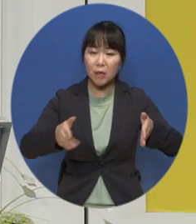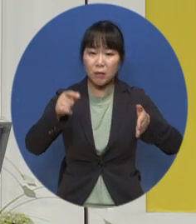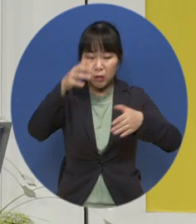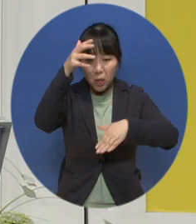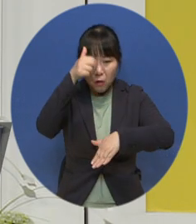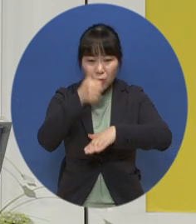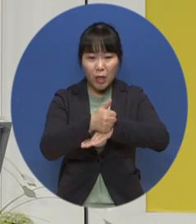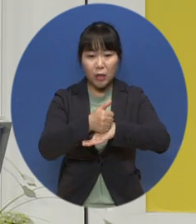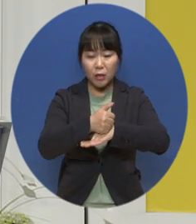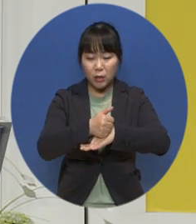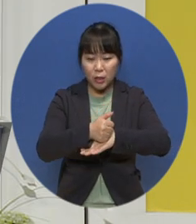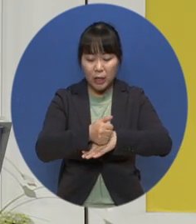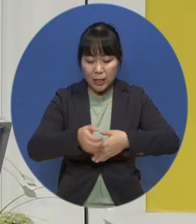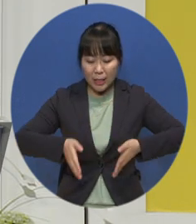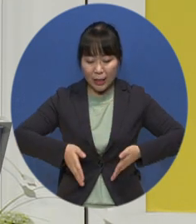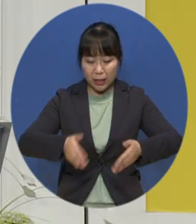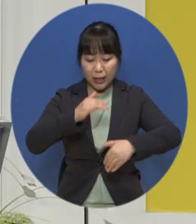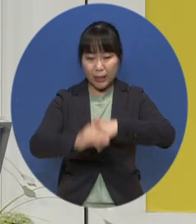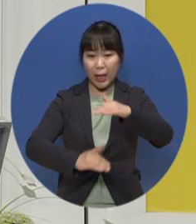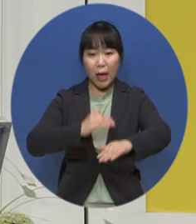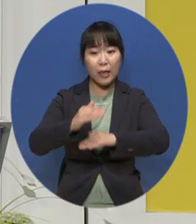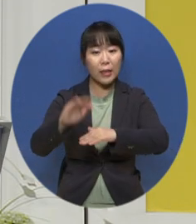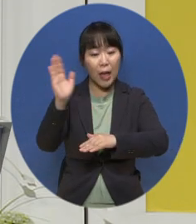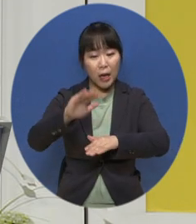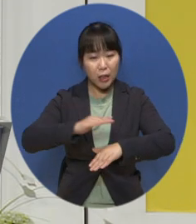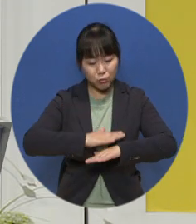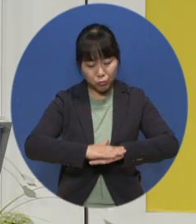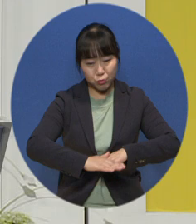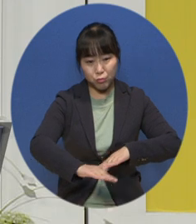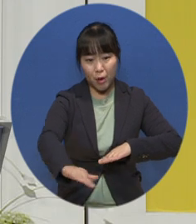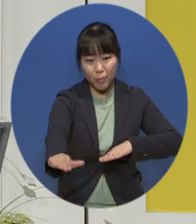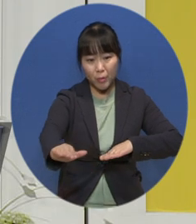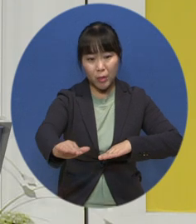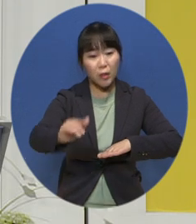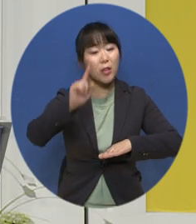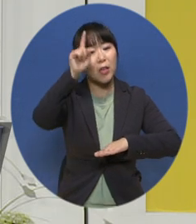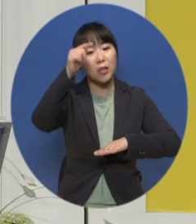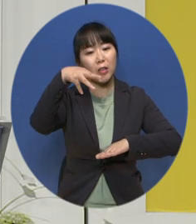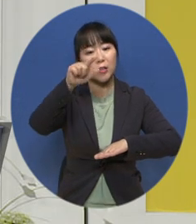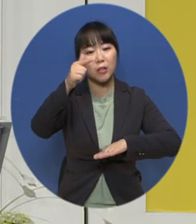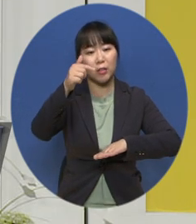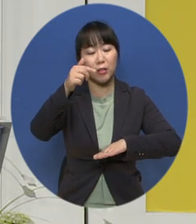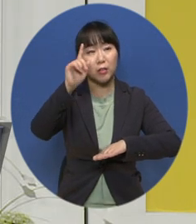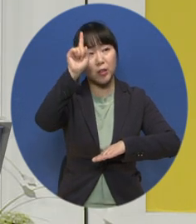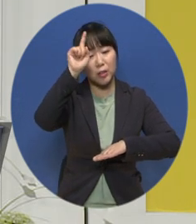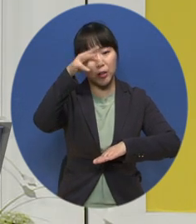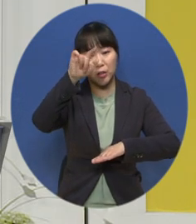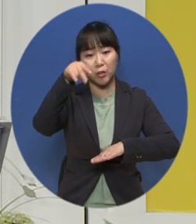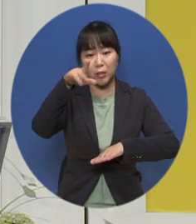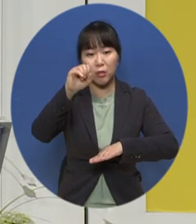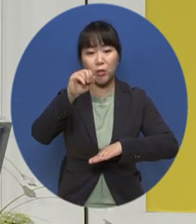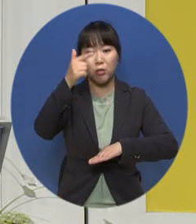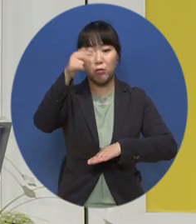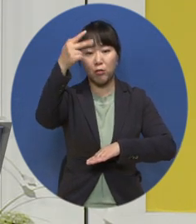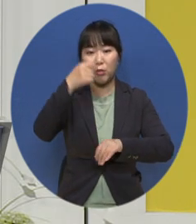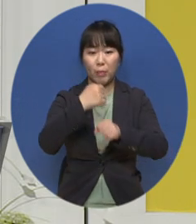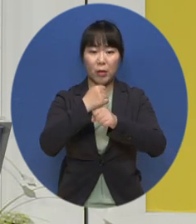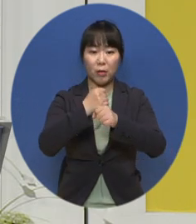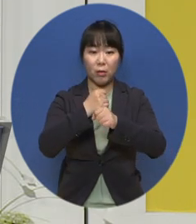경사를 만들어서 어 그 전장을 노드로 만들고 법을 하고 있었어요 예 안하더라구요